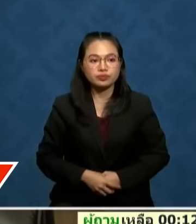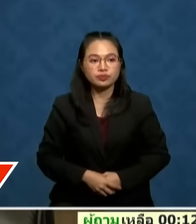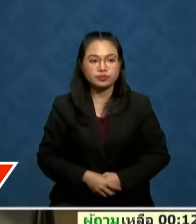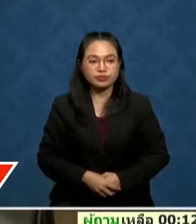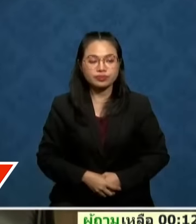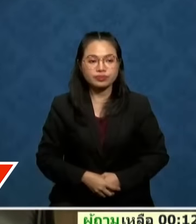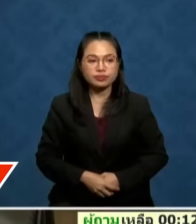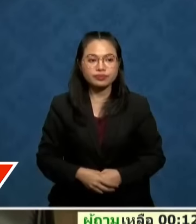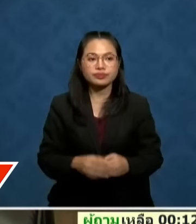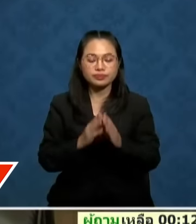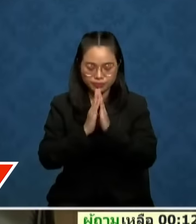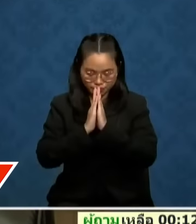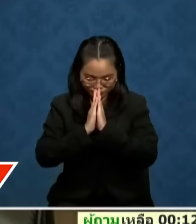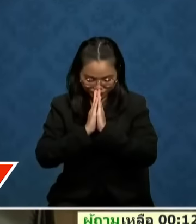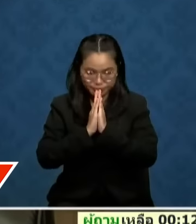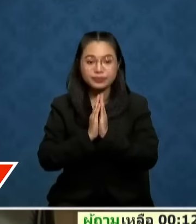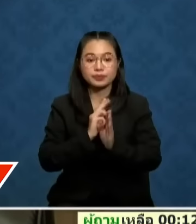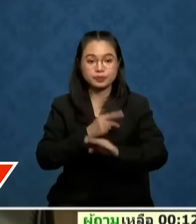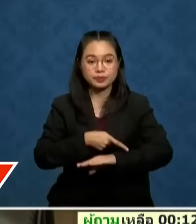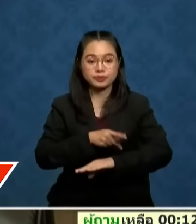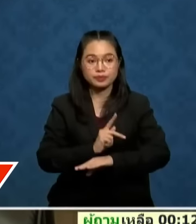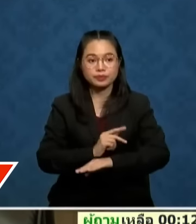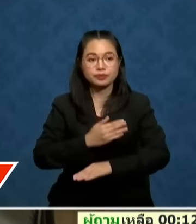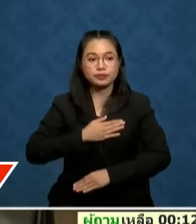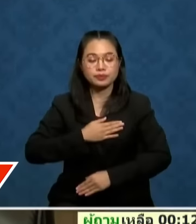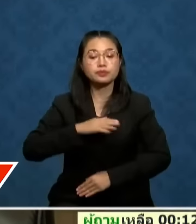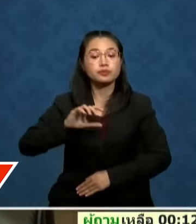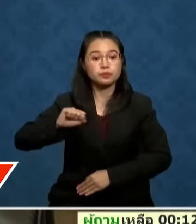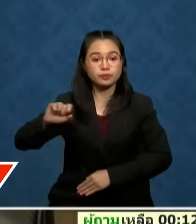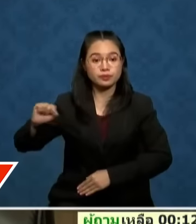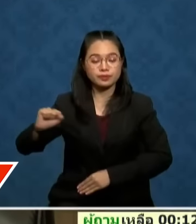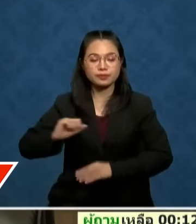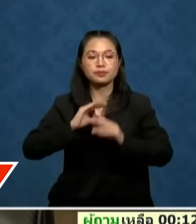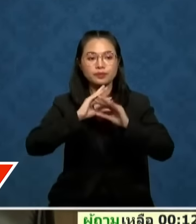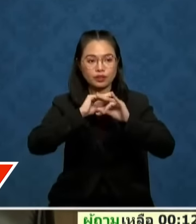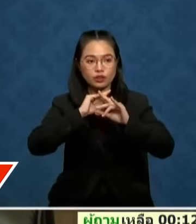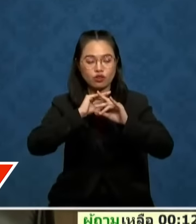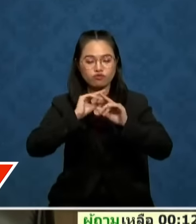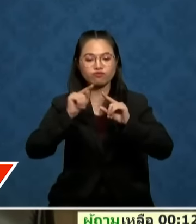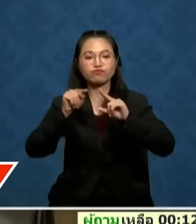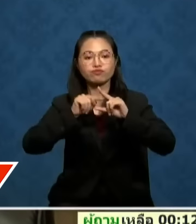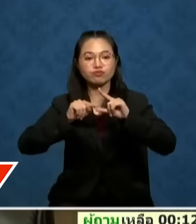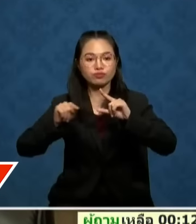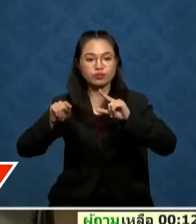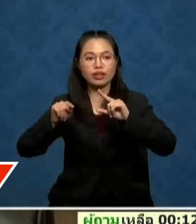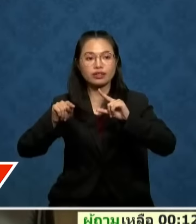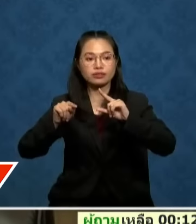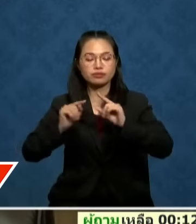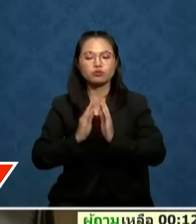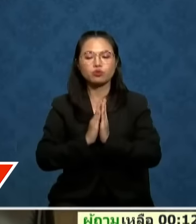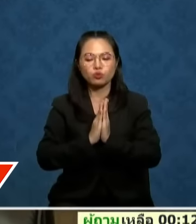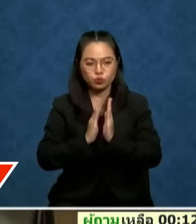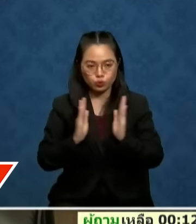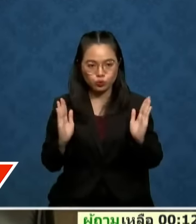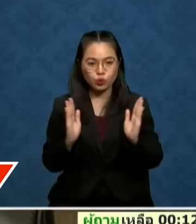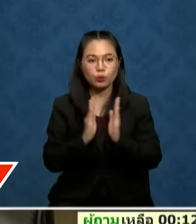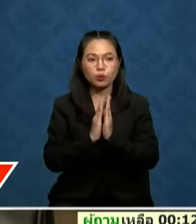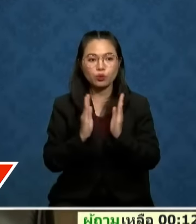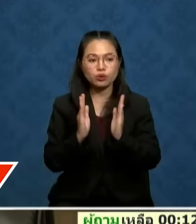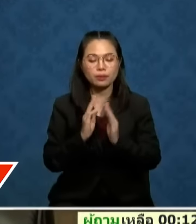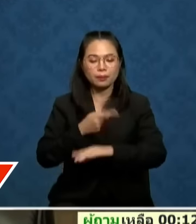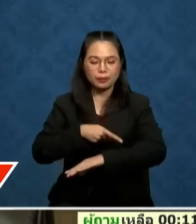ครับเรียนท่านประธานครับผมชุติพงศ์วิโยพินโยครับส.ส.จังหวัดระยองพรรคก้าวไกลครับอำเภอบ้านค่ายโปรดแดงบางจันทร์ขอบคุณทางท่านประธ